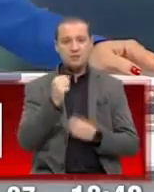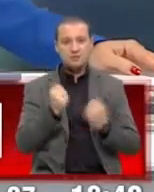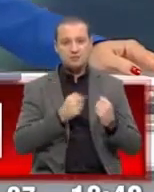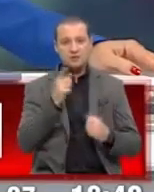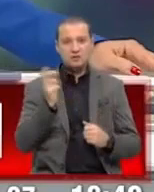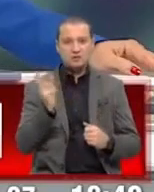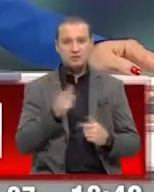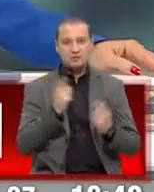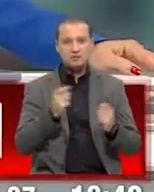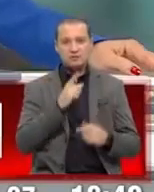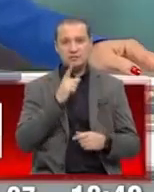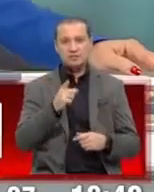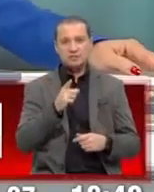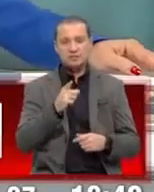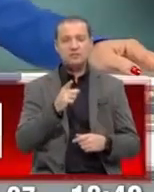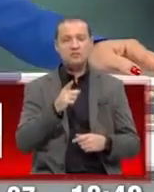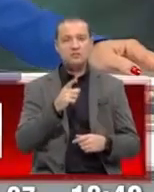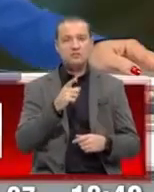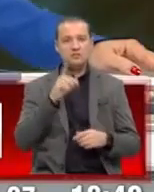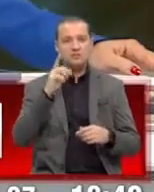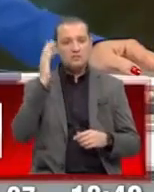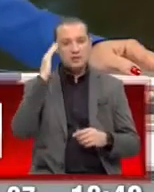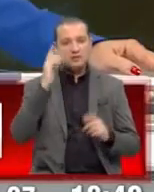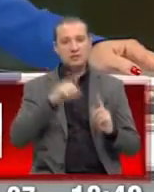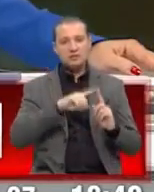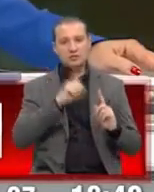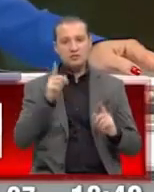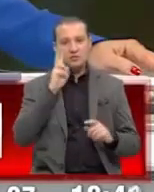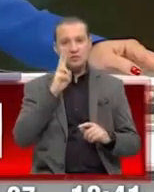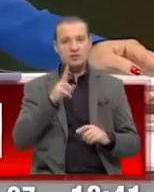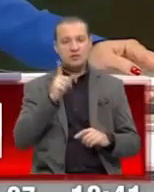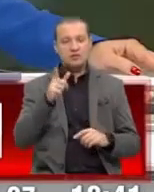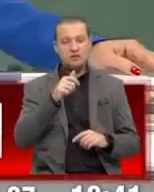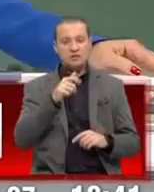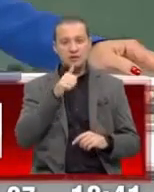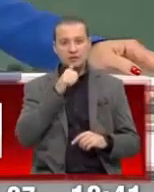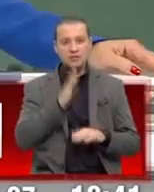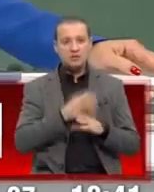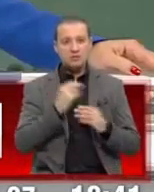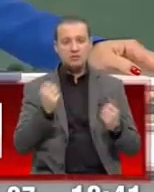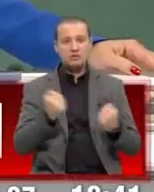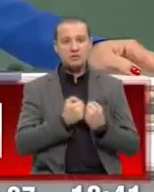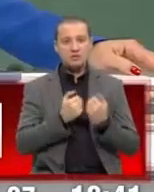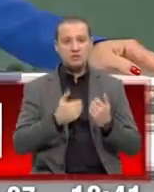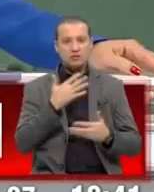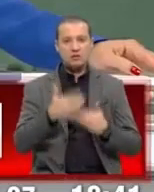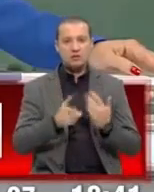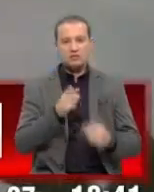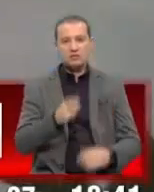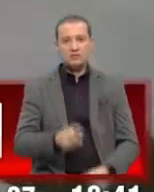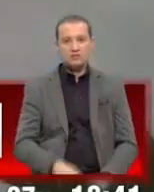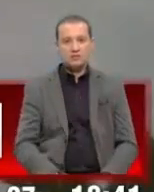sürücüsü kaçmaya çalıştı. İşte baştan sona trafik canavarının neden olduğu karmaşa.